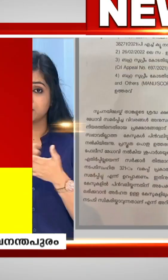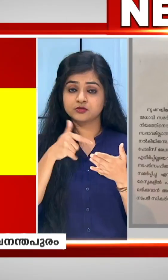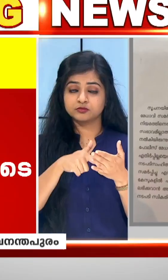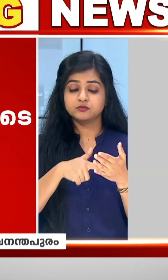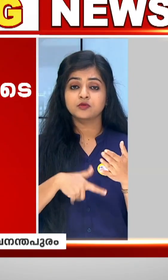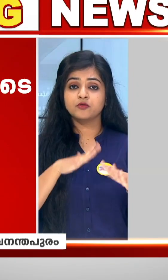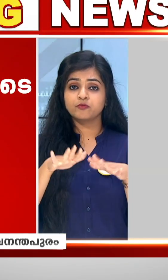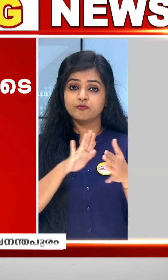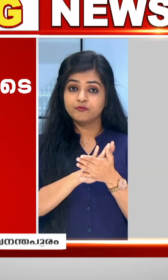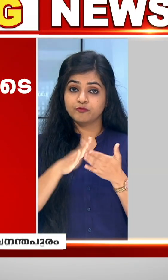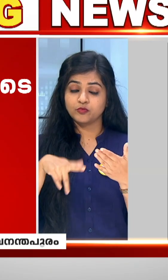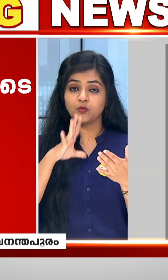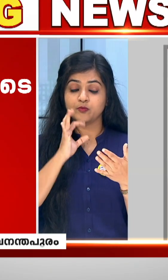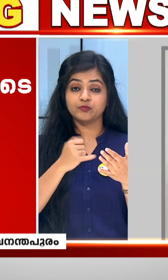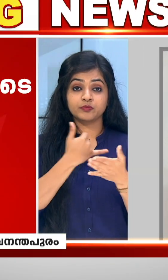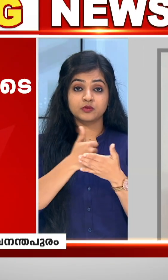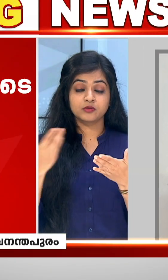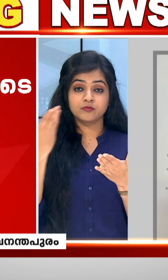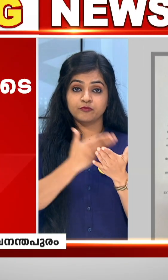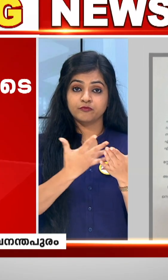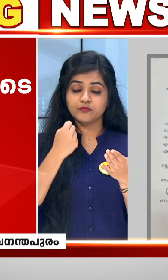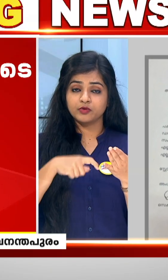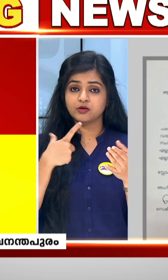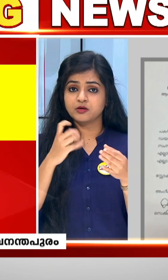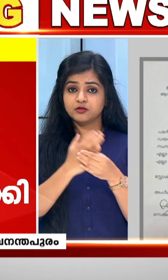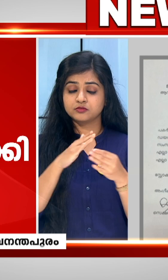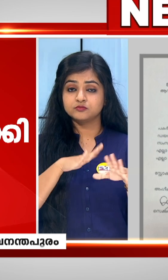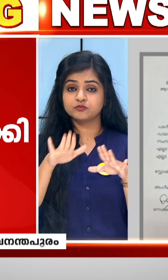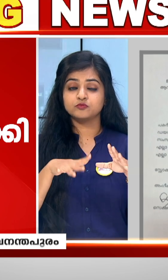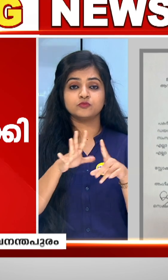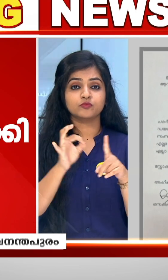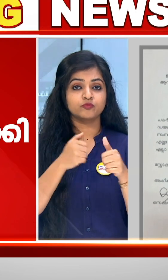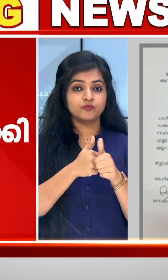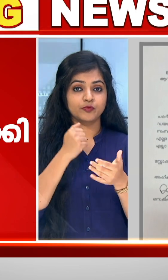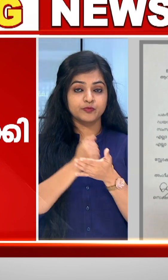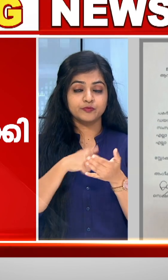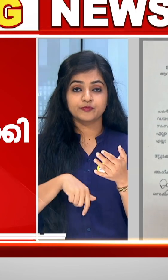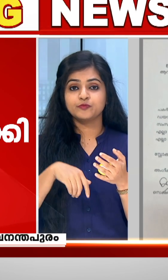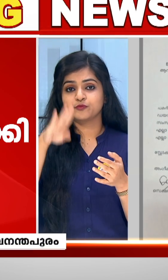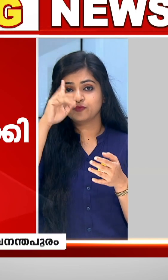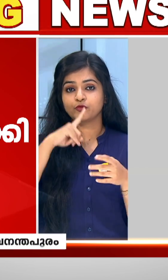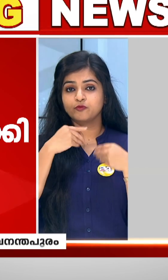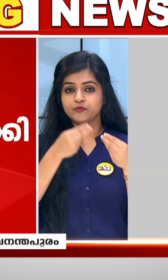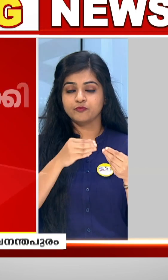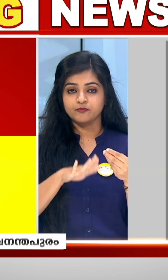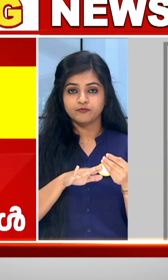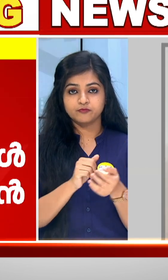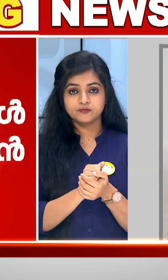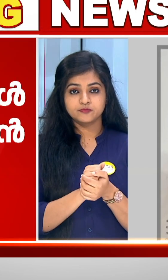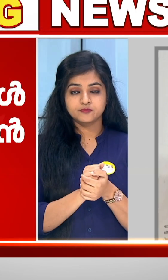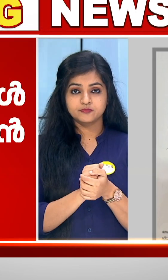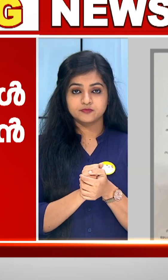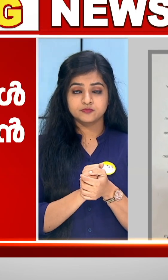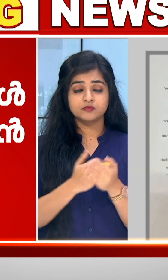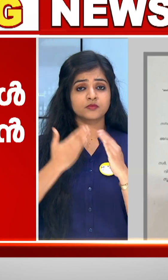പൂർത്തിയായി ഉറപ്പിക്കണമെന്നും പിൻവലിക്കാൻ അപേക്ഷ ലഭിച്ച മറ്റു കേസിലും നടപടി സ്വീകരിക്കണമെന്നാണ് ഇപ്പോൾ ആഭ്യന്തര വകുപ്പ് പുറത്തിറക്കിയിരിക്കുന്ന ഉത്തരവിൽ പറഞ്ഞിരിക്കുന്നത്. ഇത് ഷഫീദ്, ഇത്